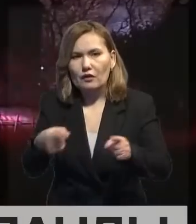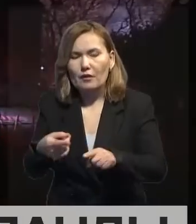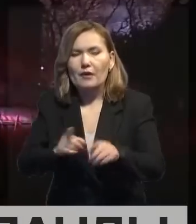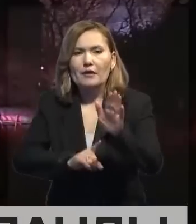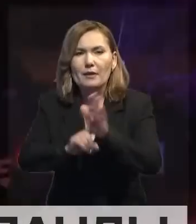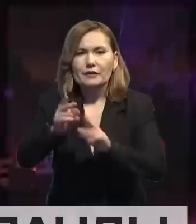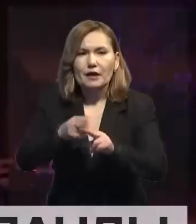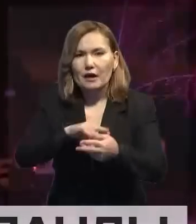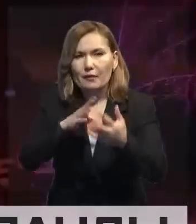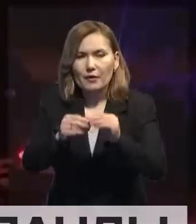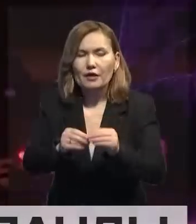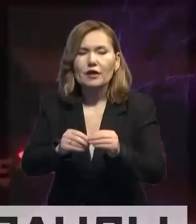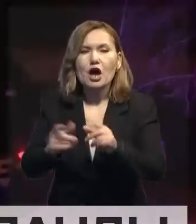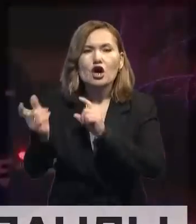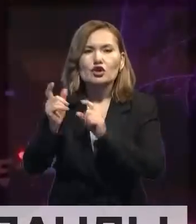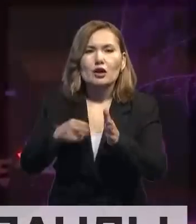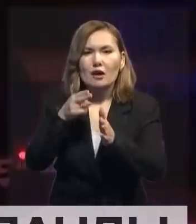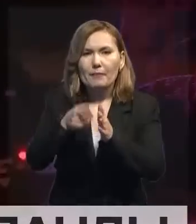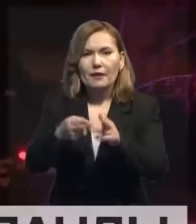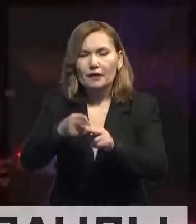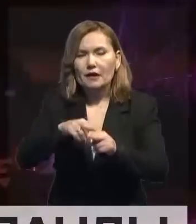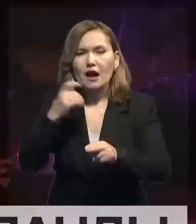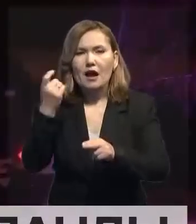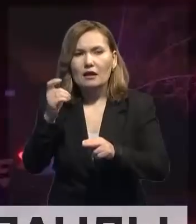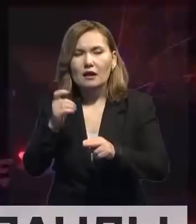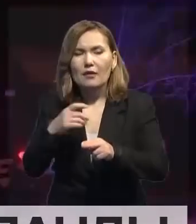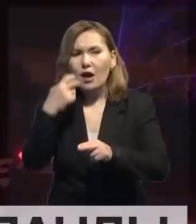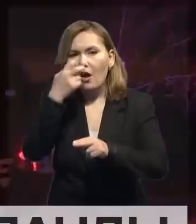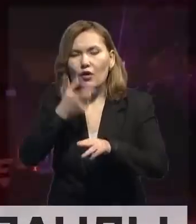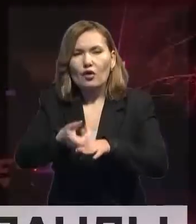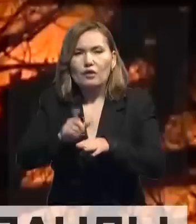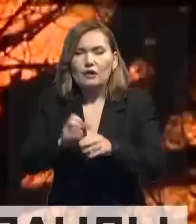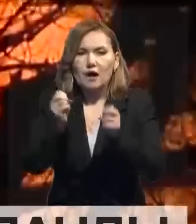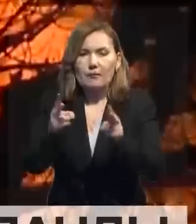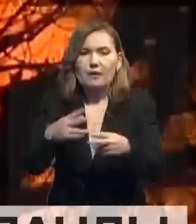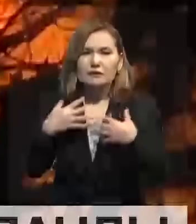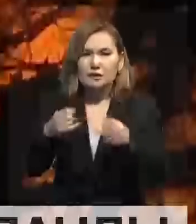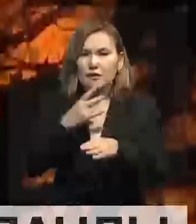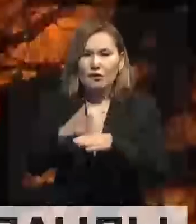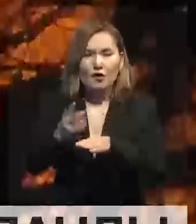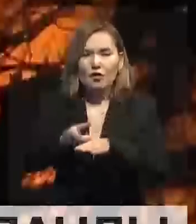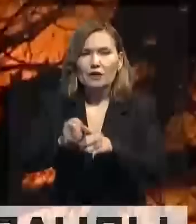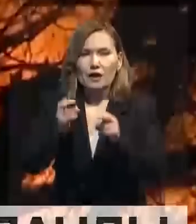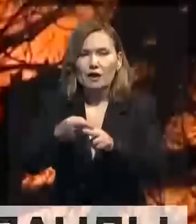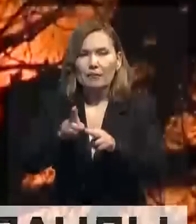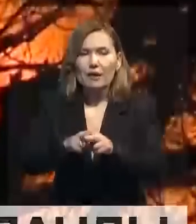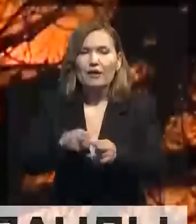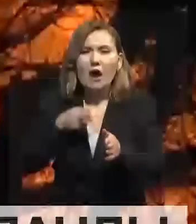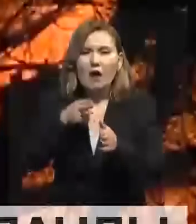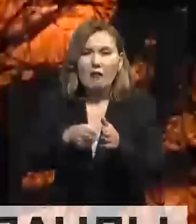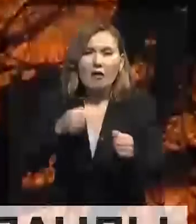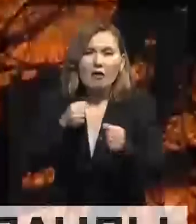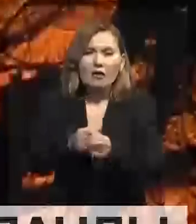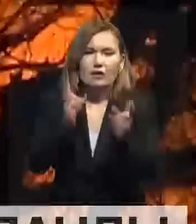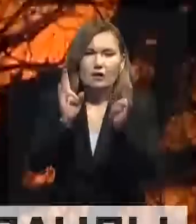Соңғы деректерге қарасақ, жүк пойызында винил хлорид деген қауіпті зат болған. Апат салдарынан препараттар жан жаққа